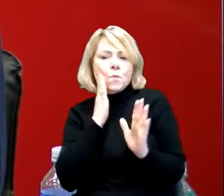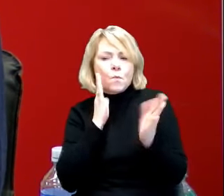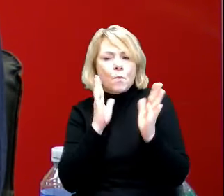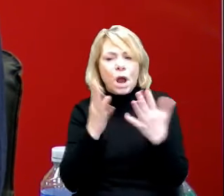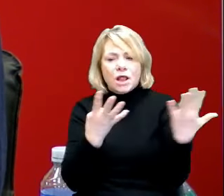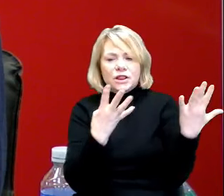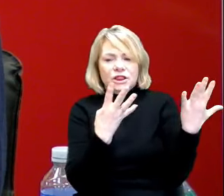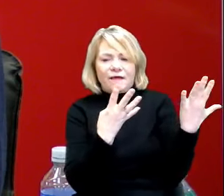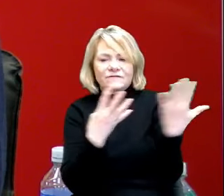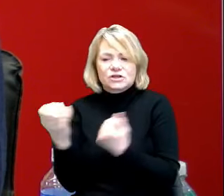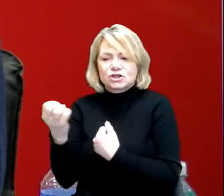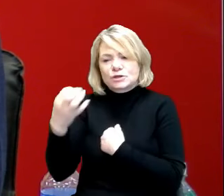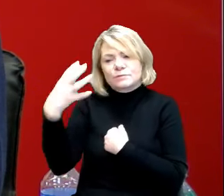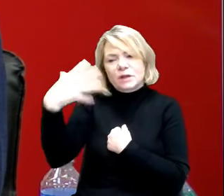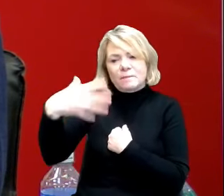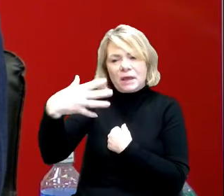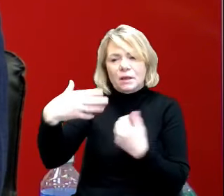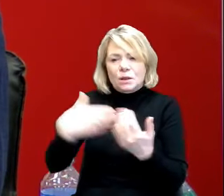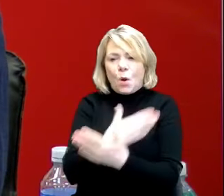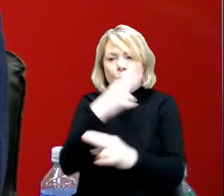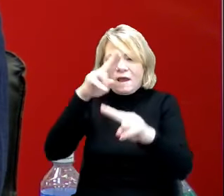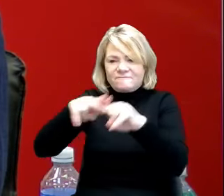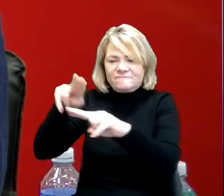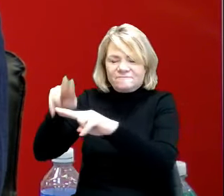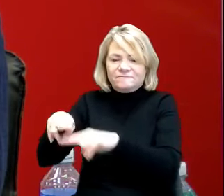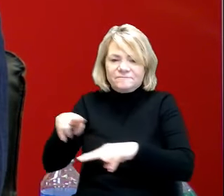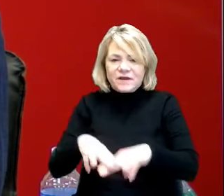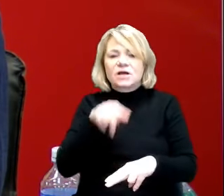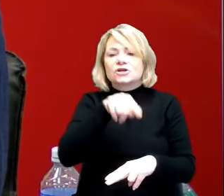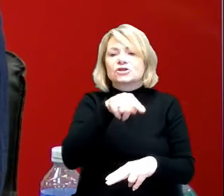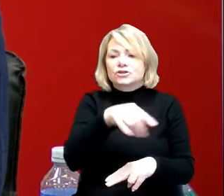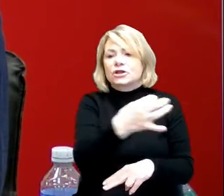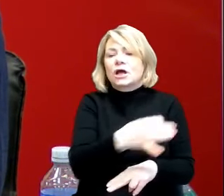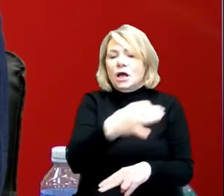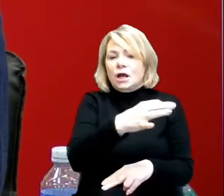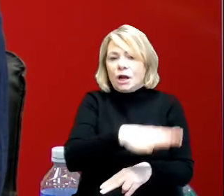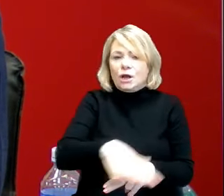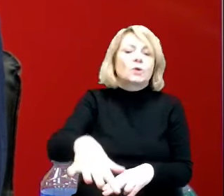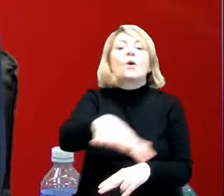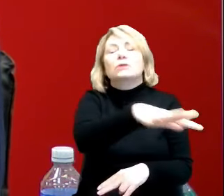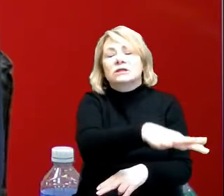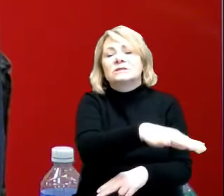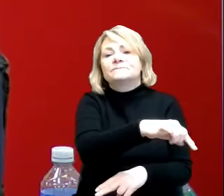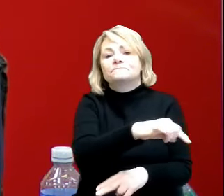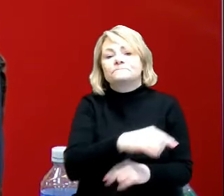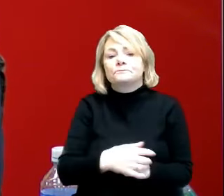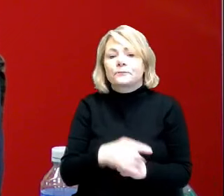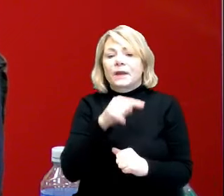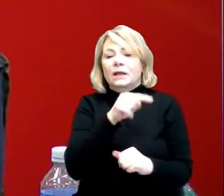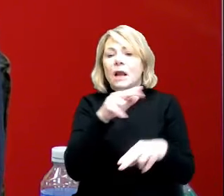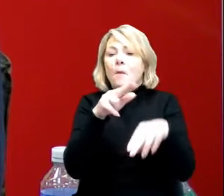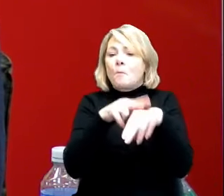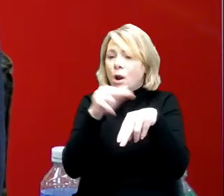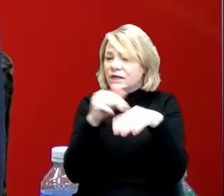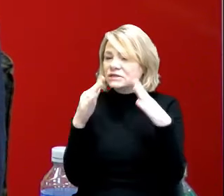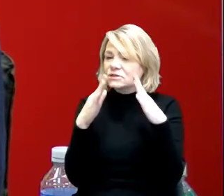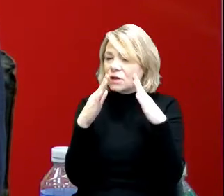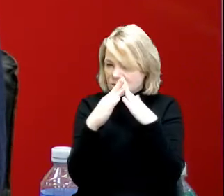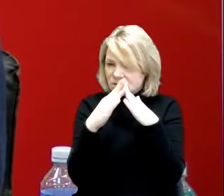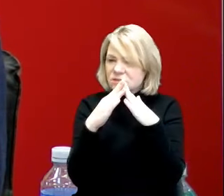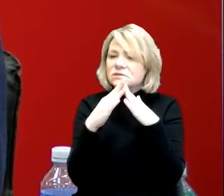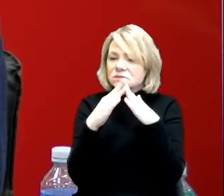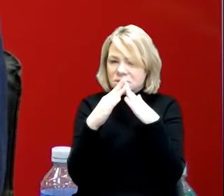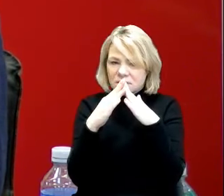950 naujų vietų ir šitas kvartalas atsirinktas turint omeny kad policijos pastato atsiradimas jau